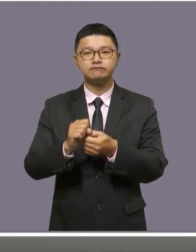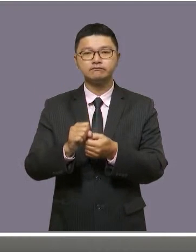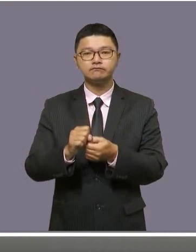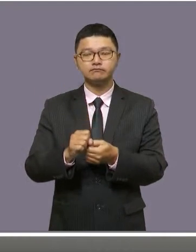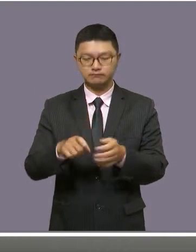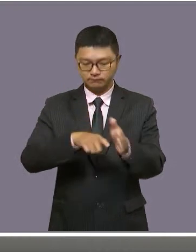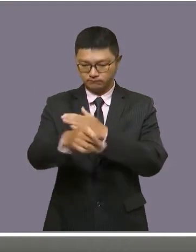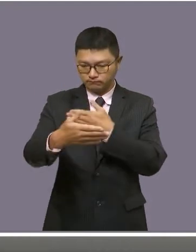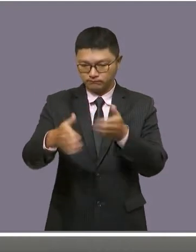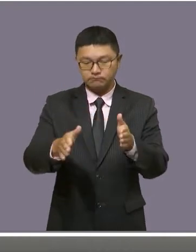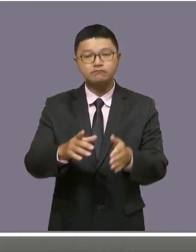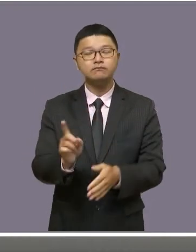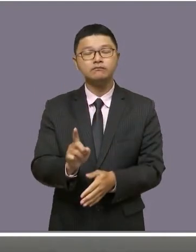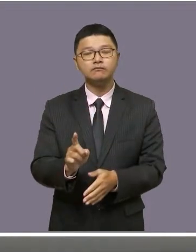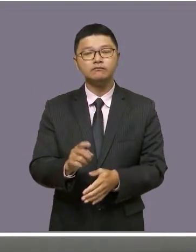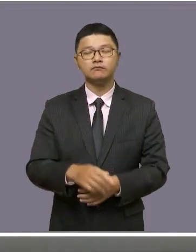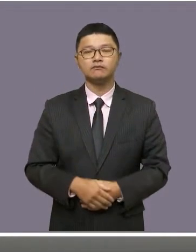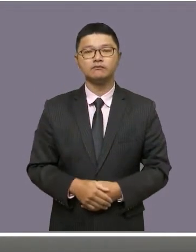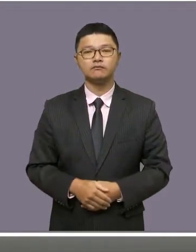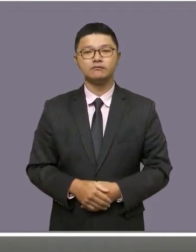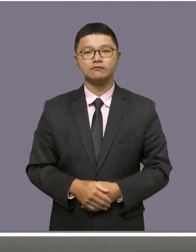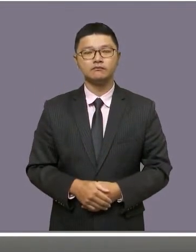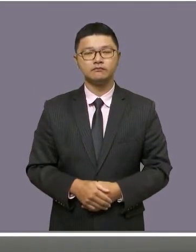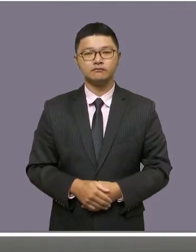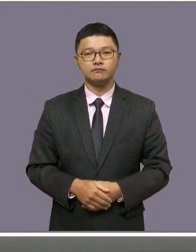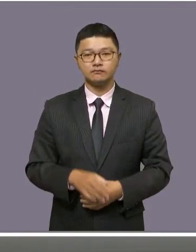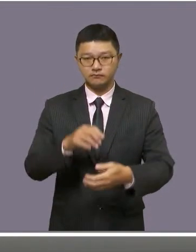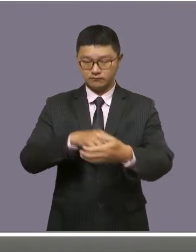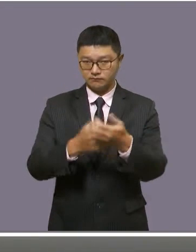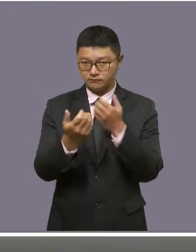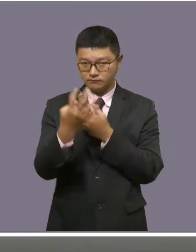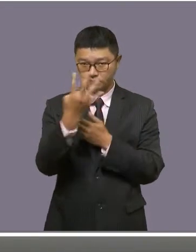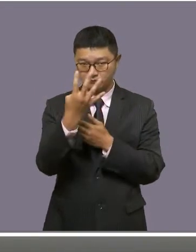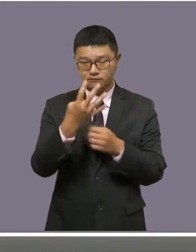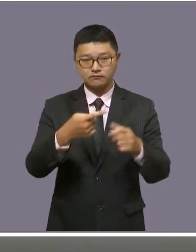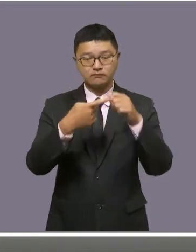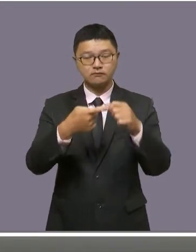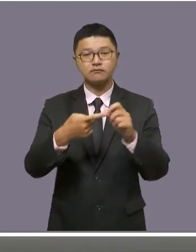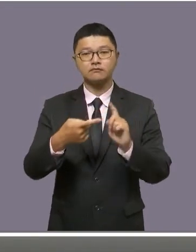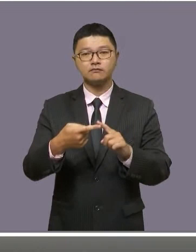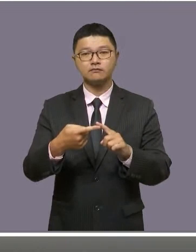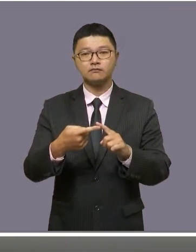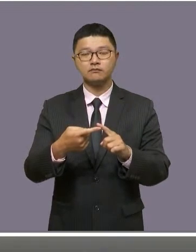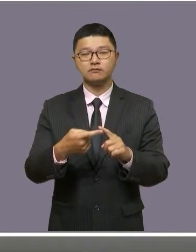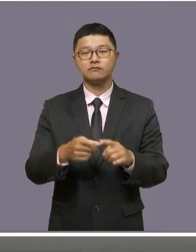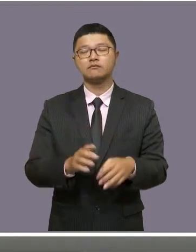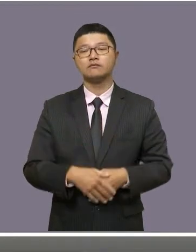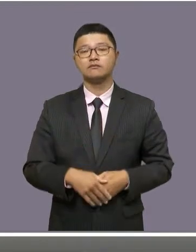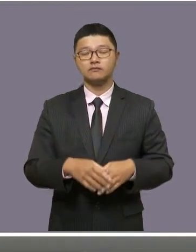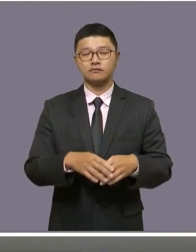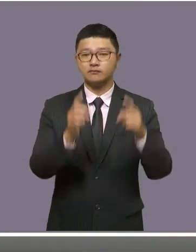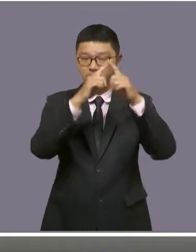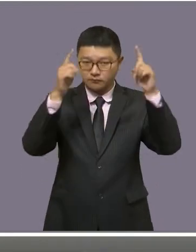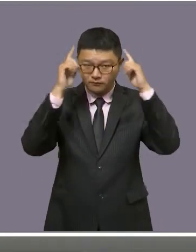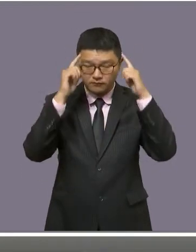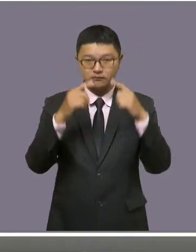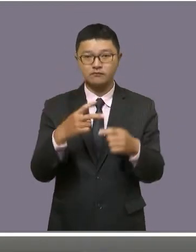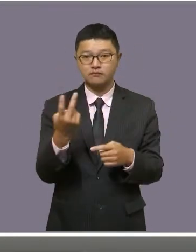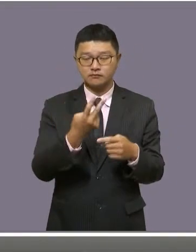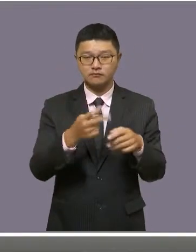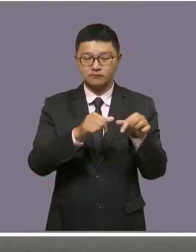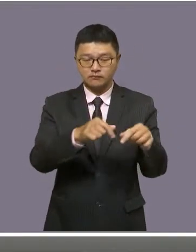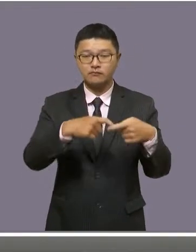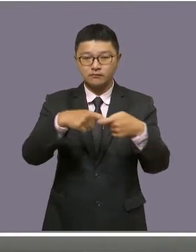的专班那这新型的专班会有4个样态，一个就是所谓的学士双联大家都知道双联